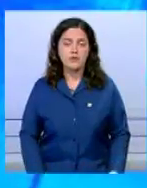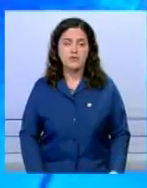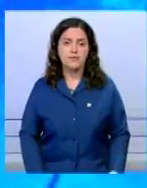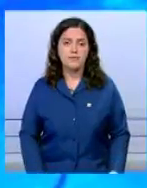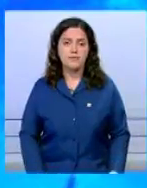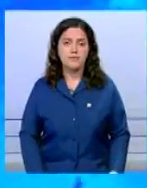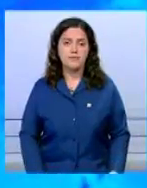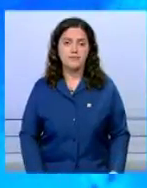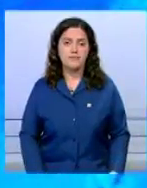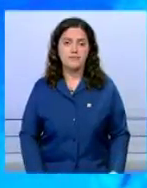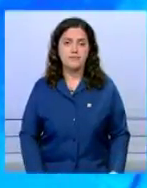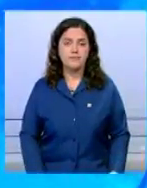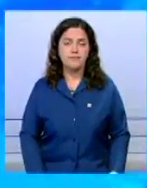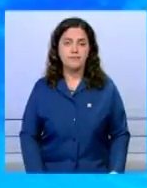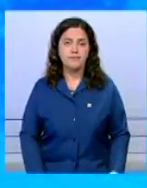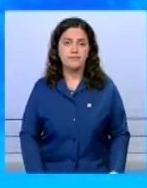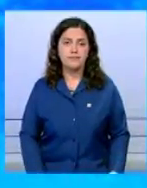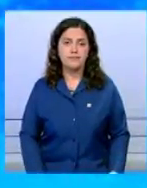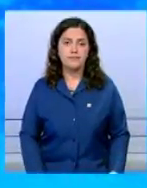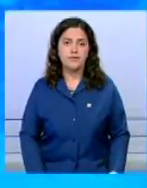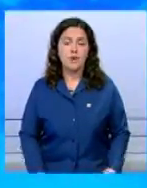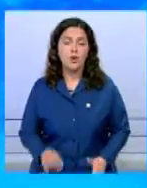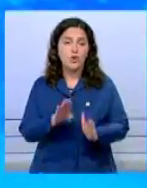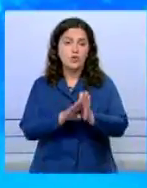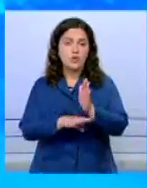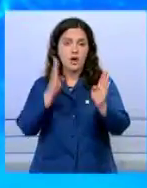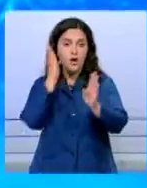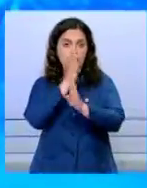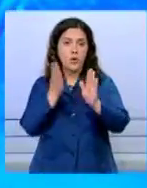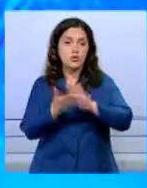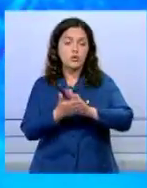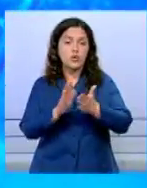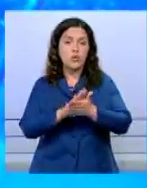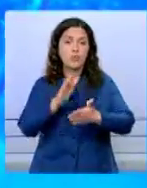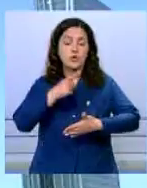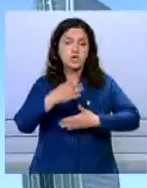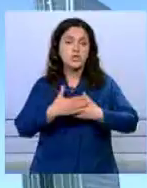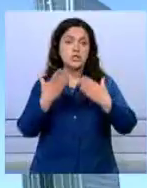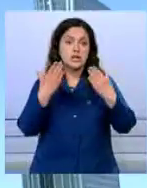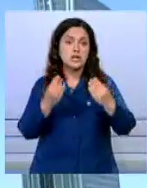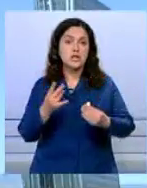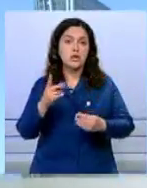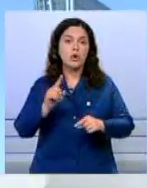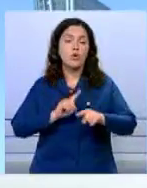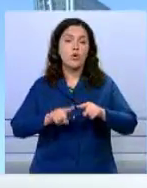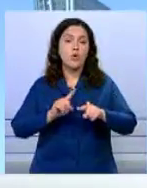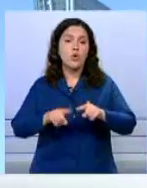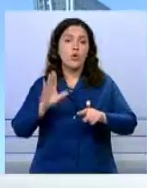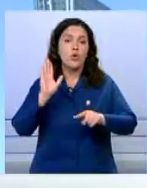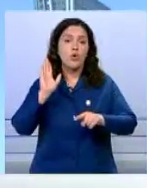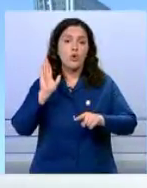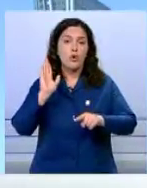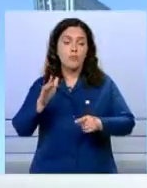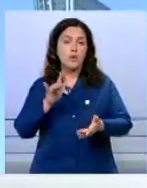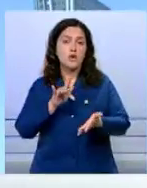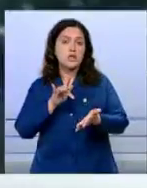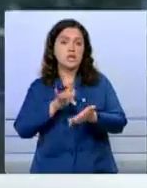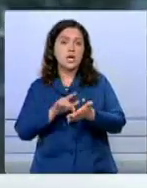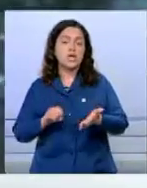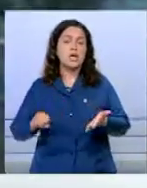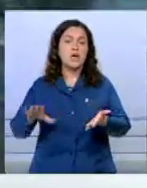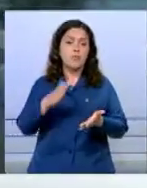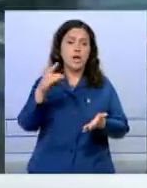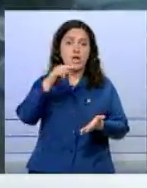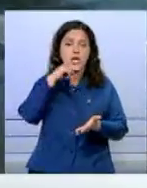В завершении выпуска сообщим о том, что рассказали синоптики. Ухудшение погодных условий прогнозируют они в ближайшие дни. На подходе воздушные массы с